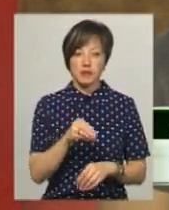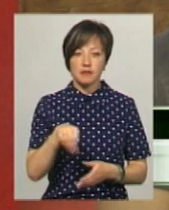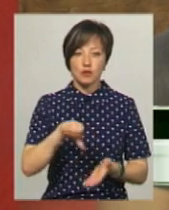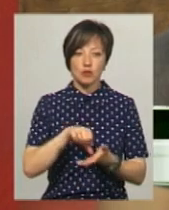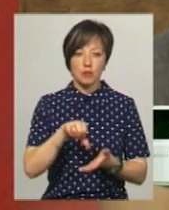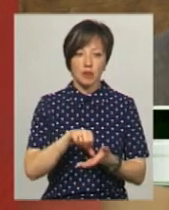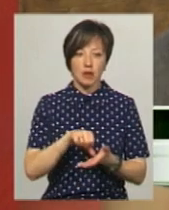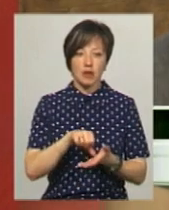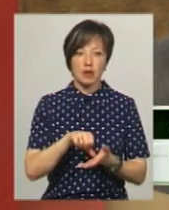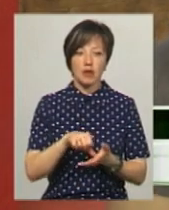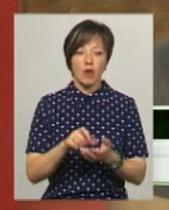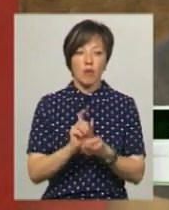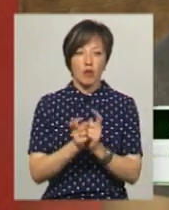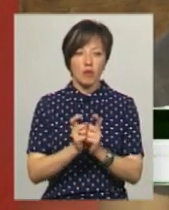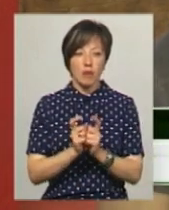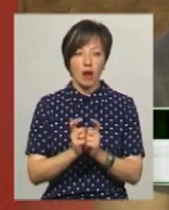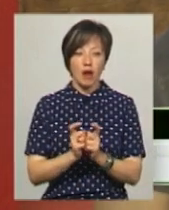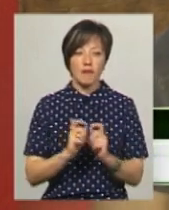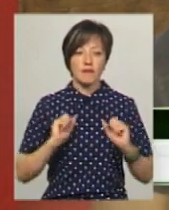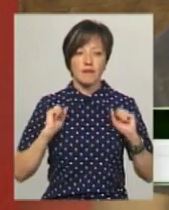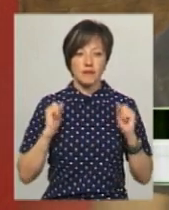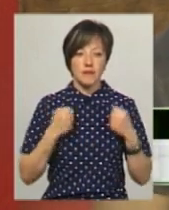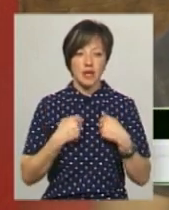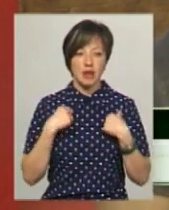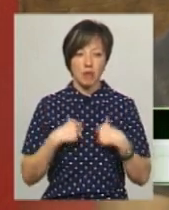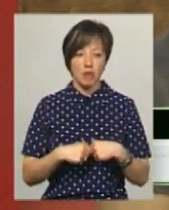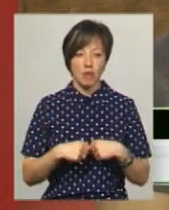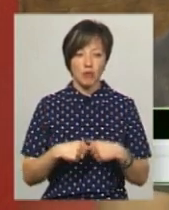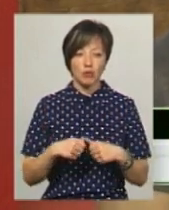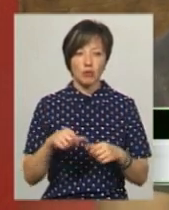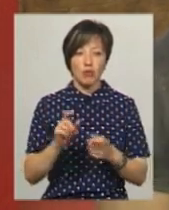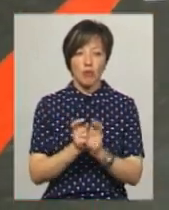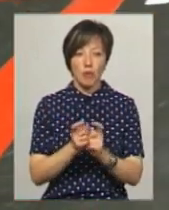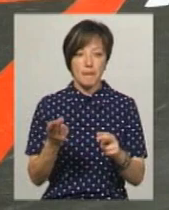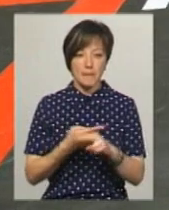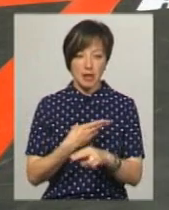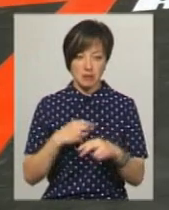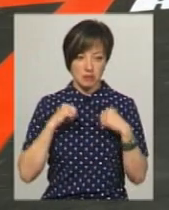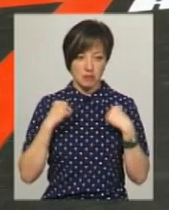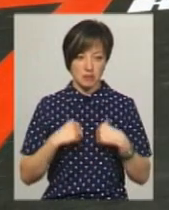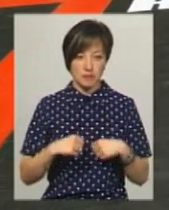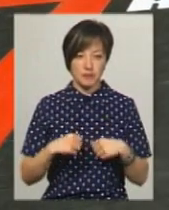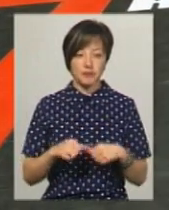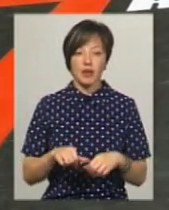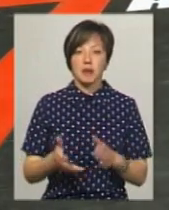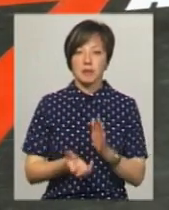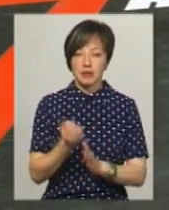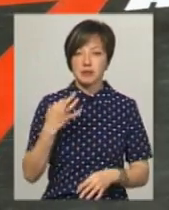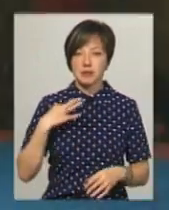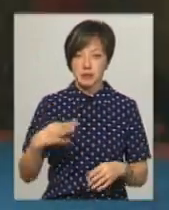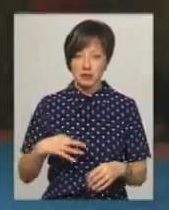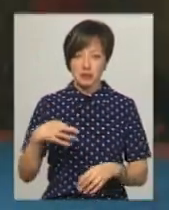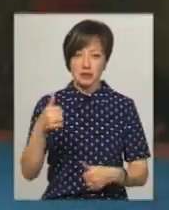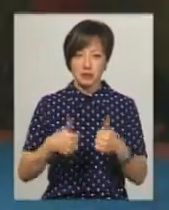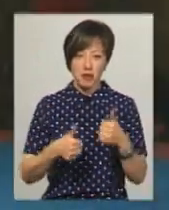двох категоріях. Це була боротьба в кімоно, греплінг ноги, і була боротьба без кімоно. Підтримати свого сина Назара Подоляна на